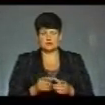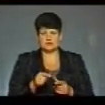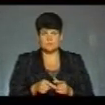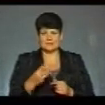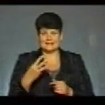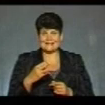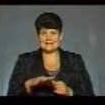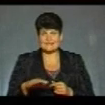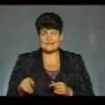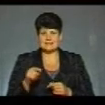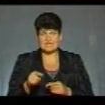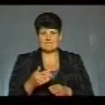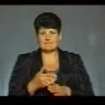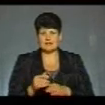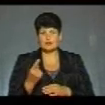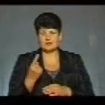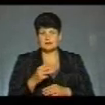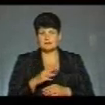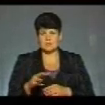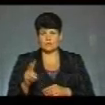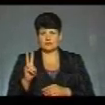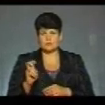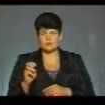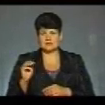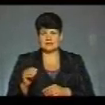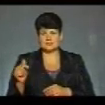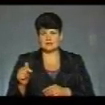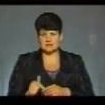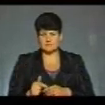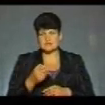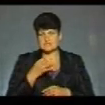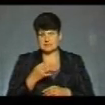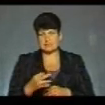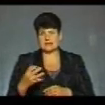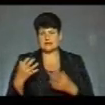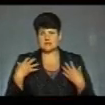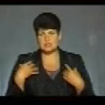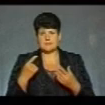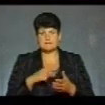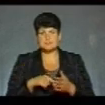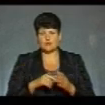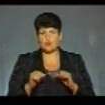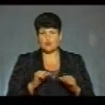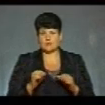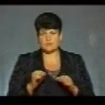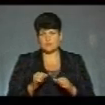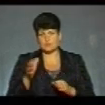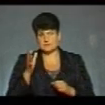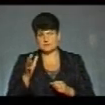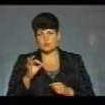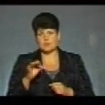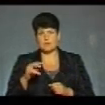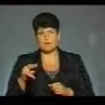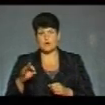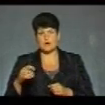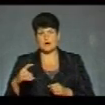міського бюджету виділили близько 1 мільйона 200 тисяч гривень, розповіла начальниця міського управління освіти і науки Ольга Похиляк. Подробиці